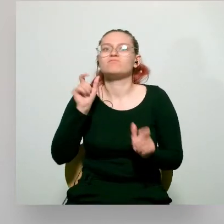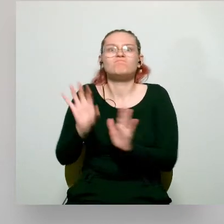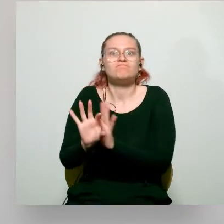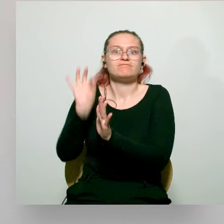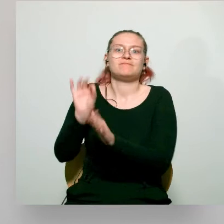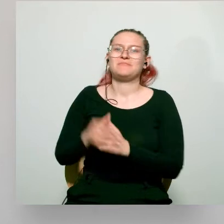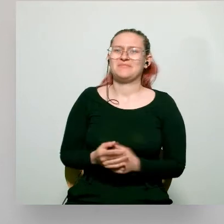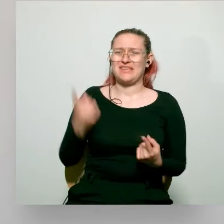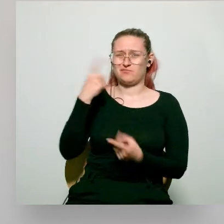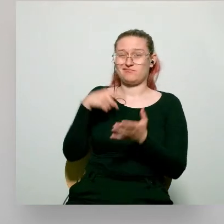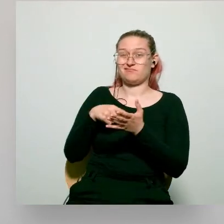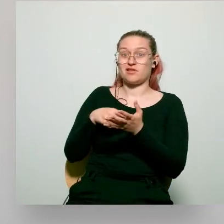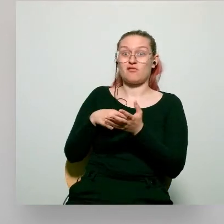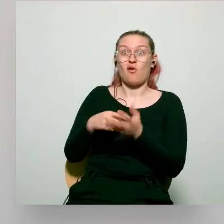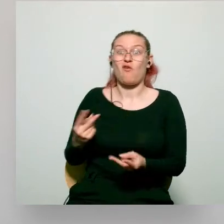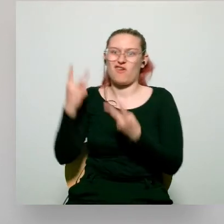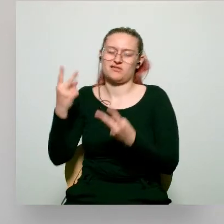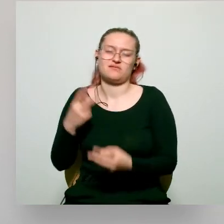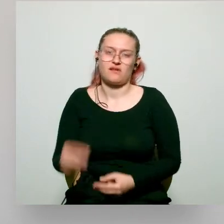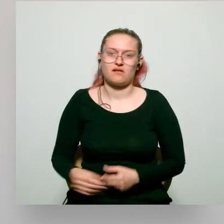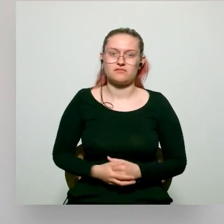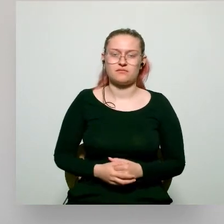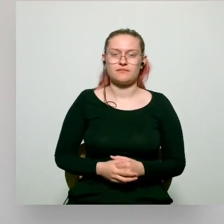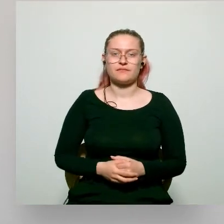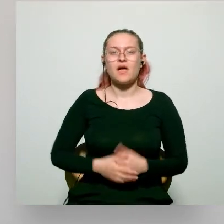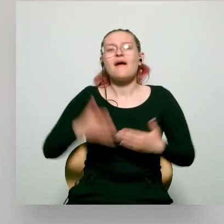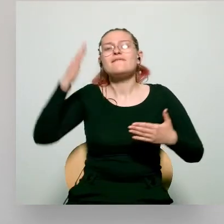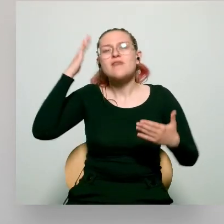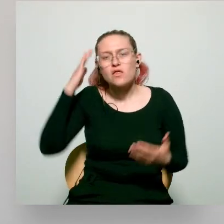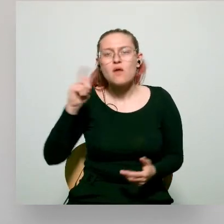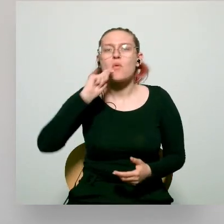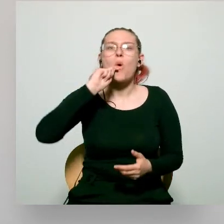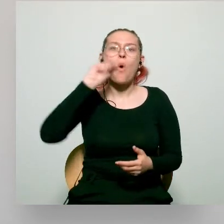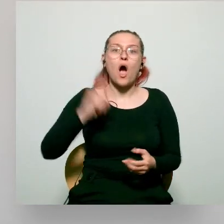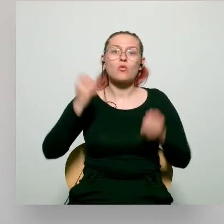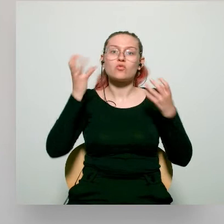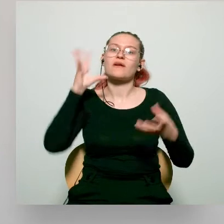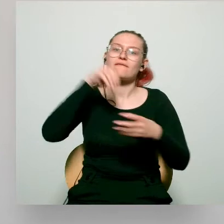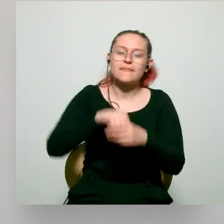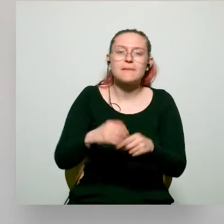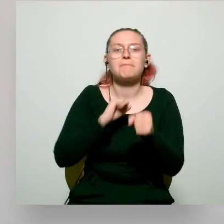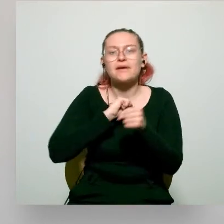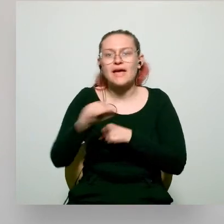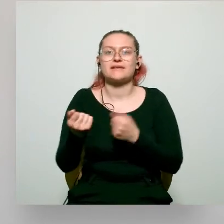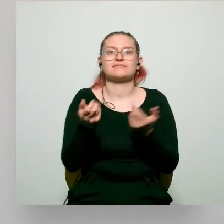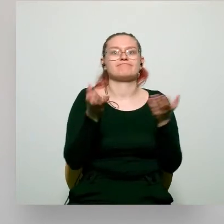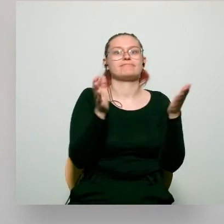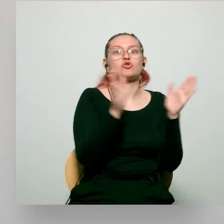Nie sądzę, że tak powinno być. Oczywiście mamy pewien kanon literacki, mamy podręczniki, mamy